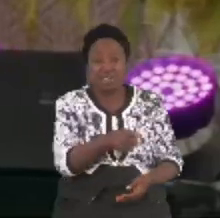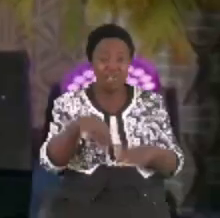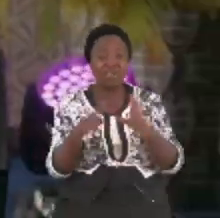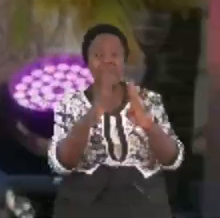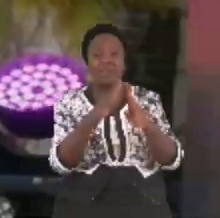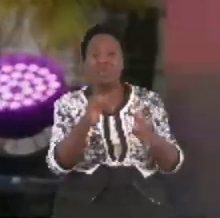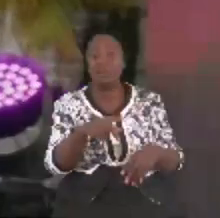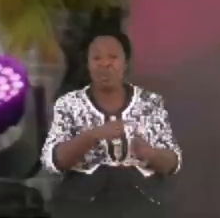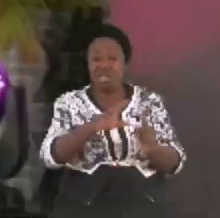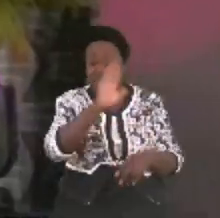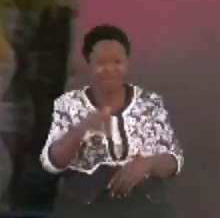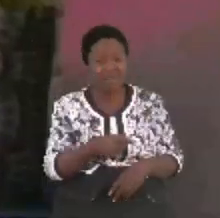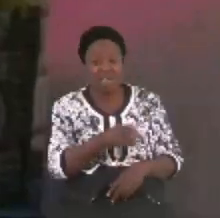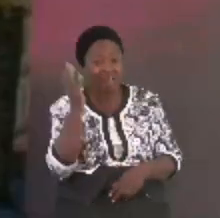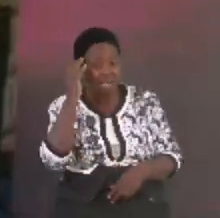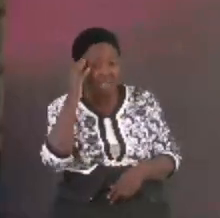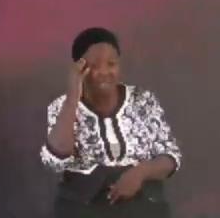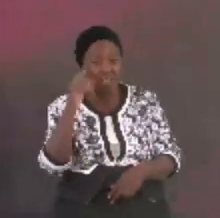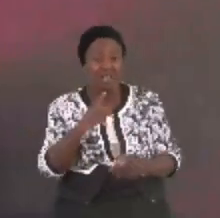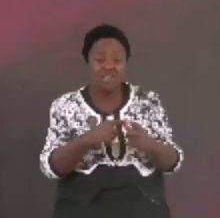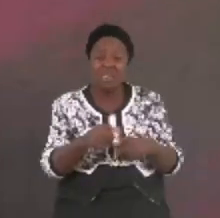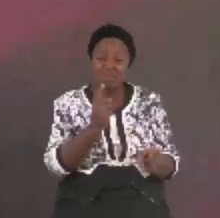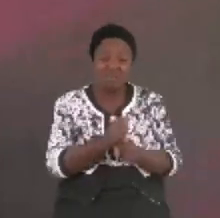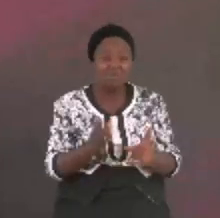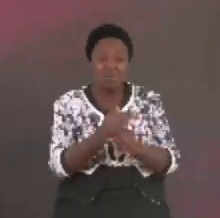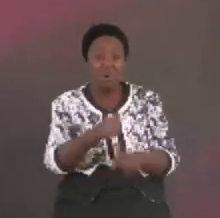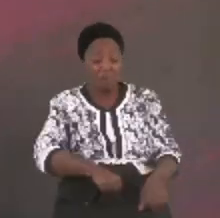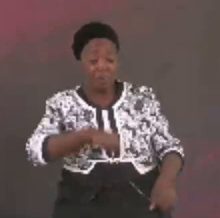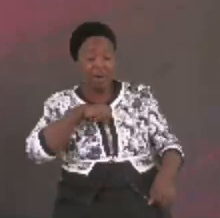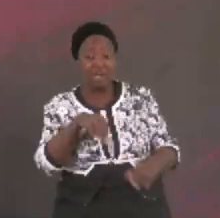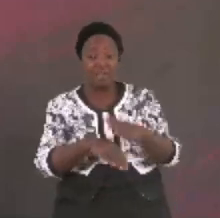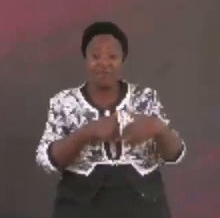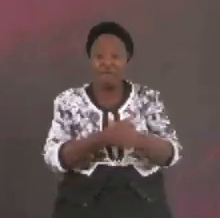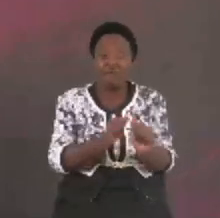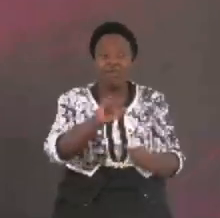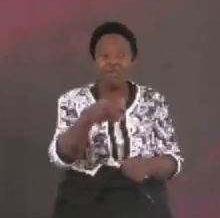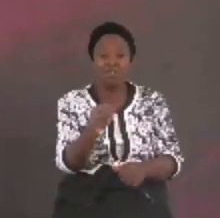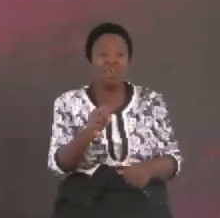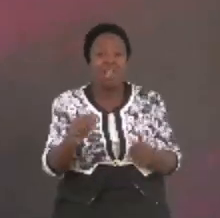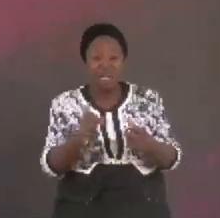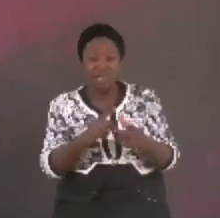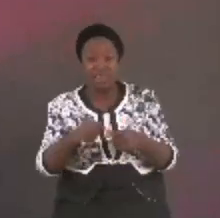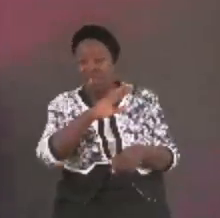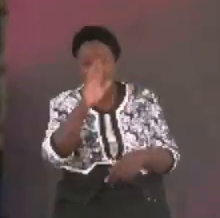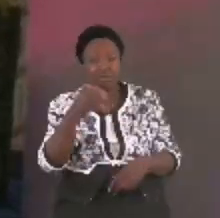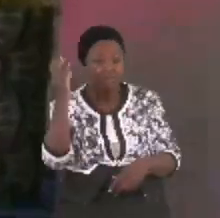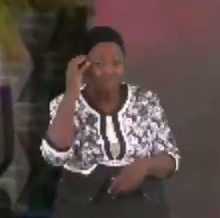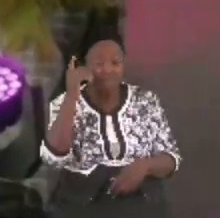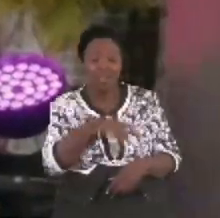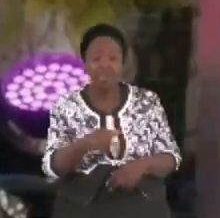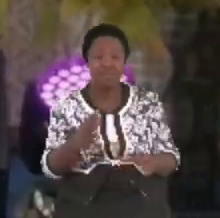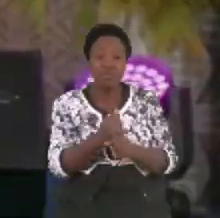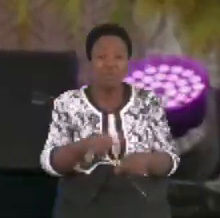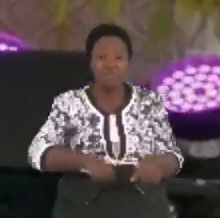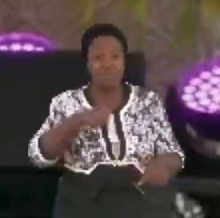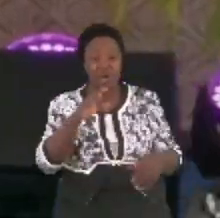entendu. Ils étaient orgueilleux, ils étaient fiers à suivre Jean, ils n'ont pas entendu. Ils étaient fiers du